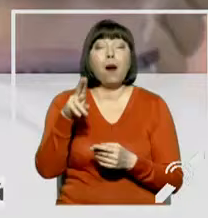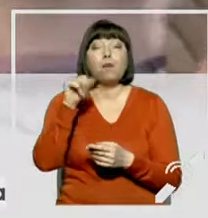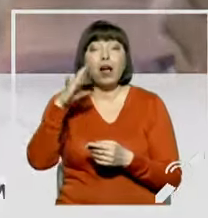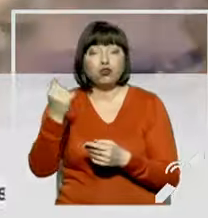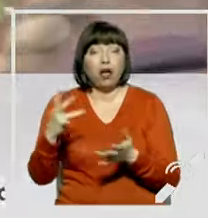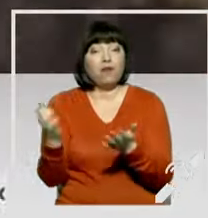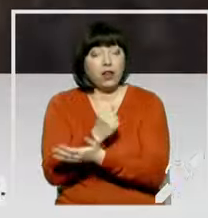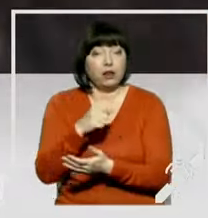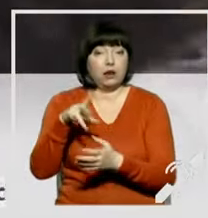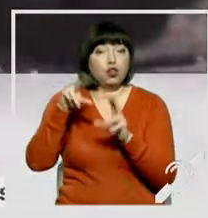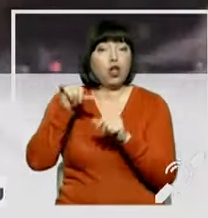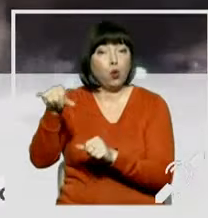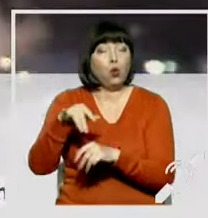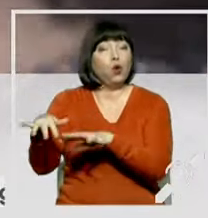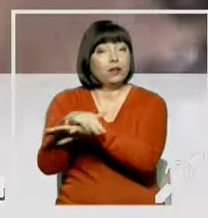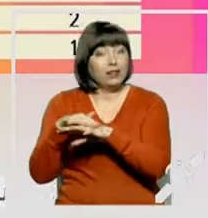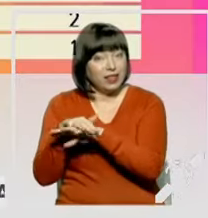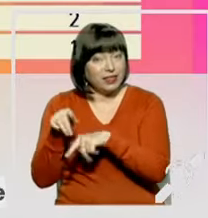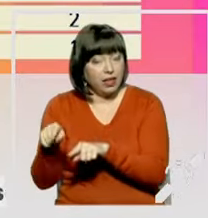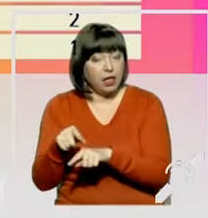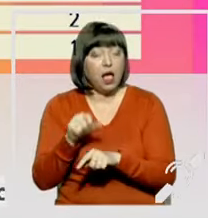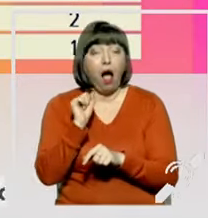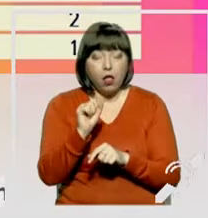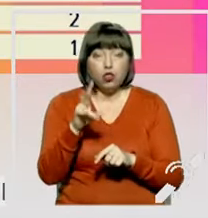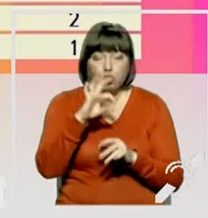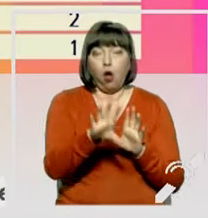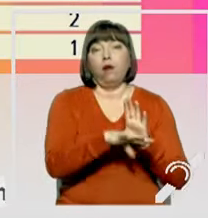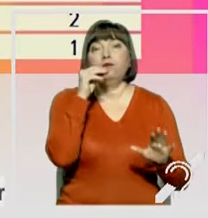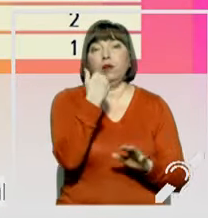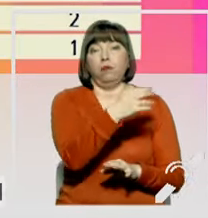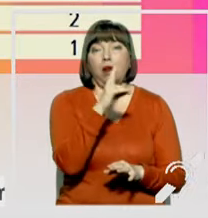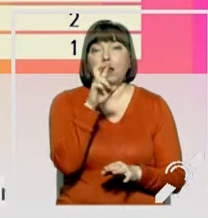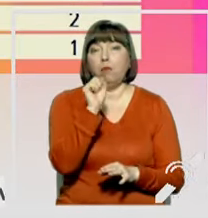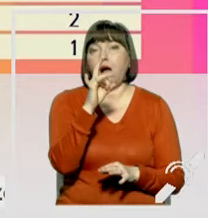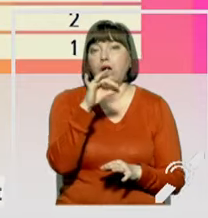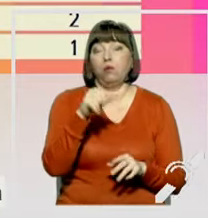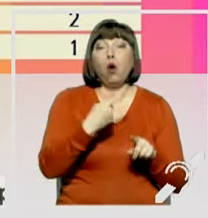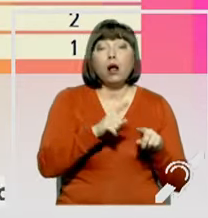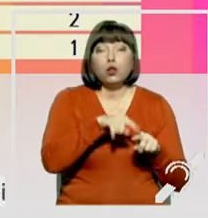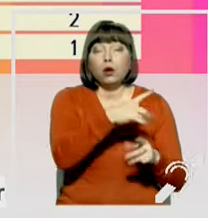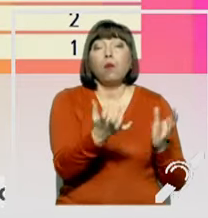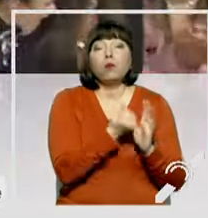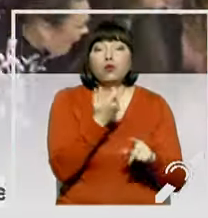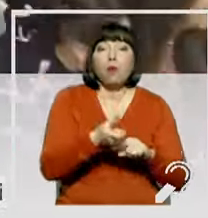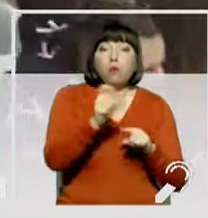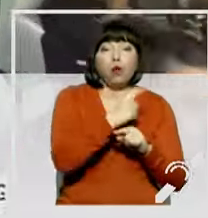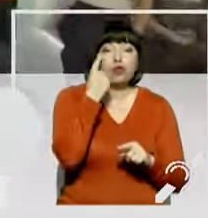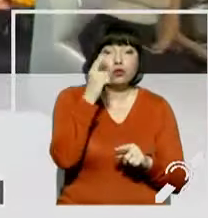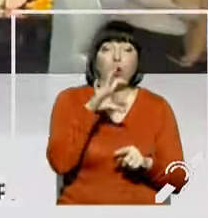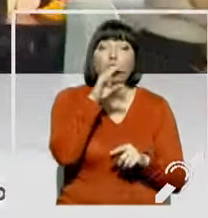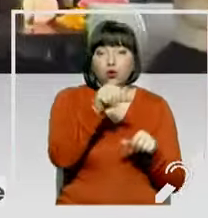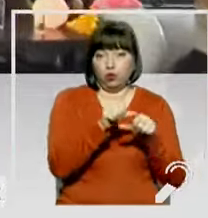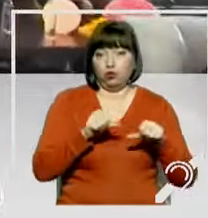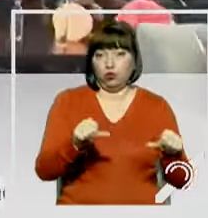cu 4.771 de voturi, dar prioritatea a avut Natalia Barbu, care a obținut maximum de puncte din partea